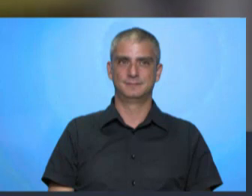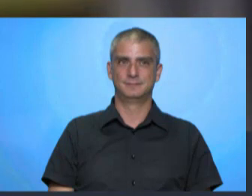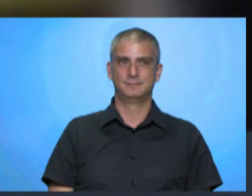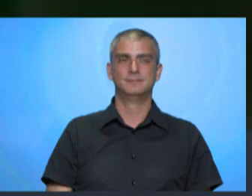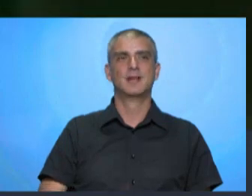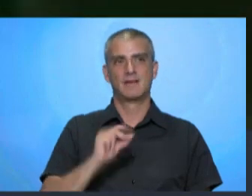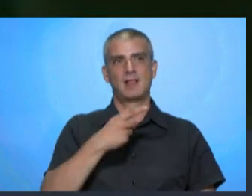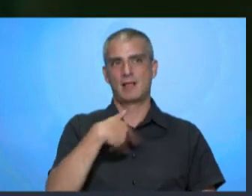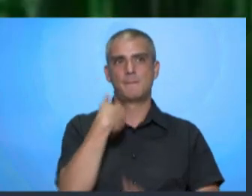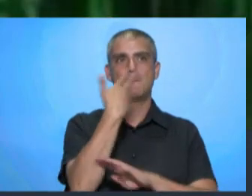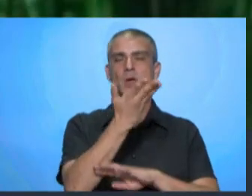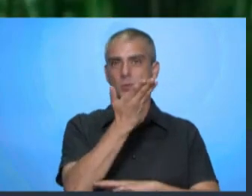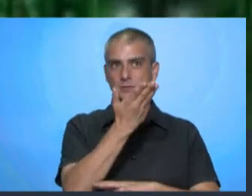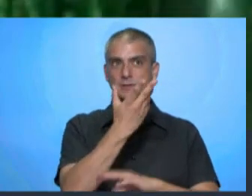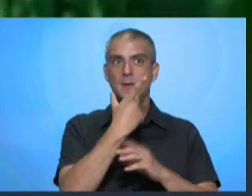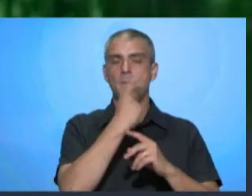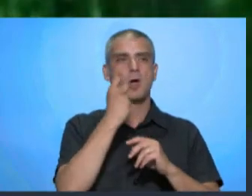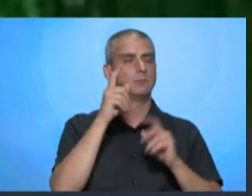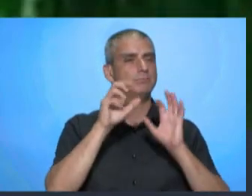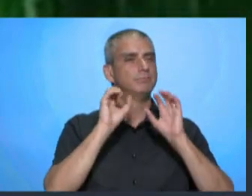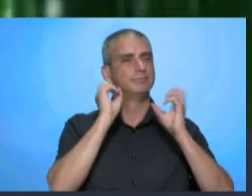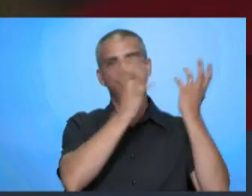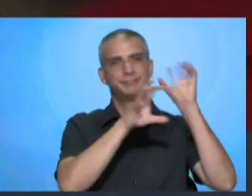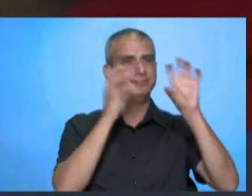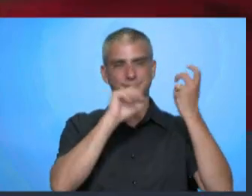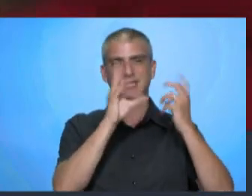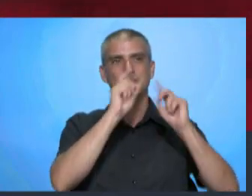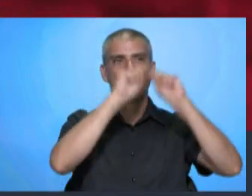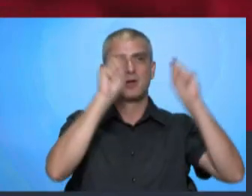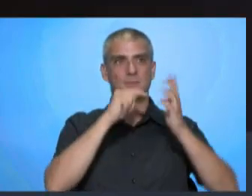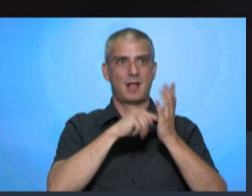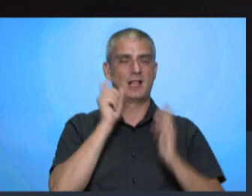אבל גם מחוצה לה. מאות ממים נוצרו בעקבות השיר.